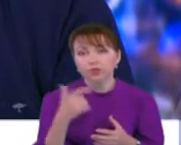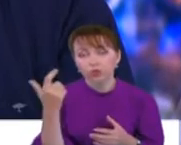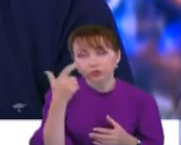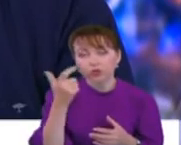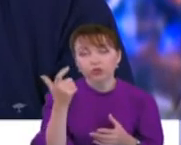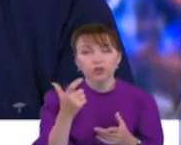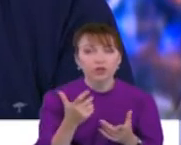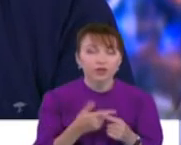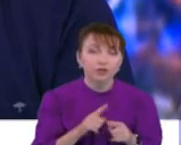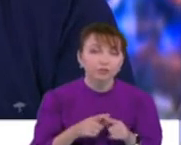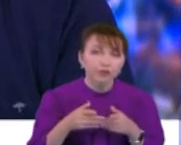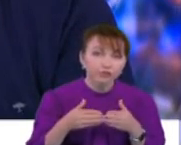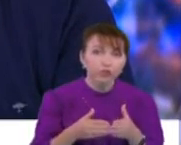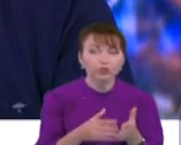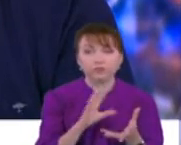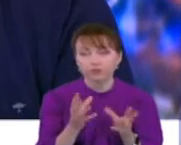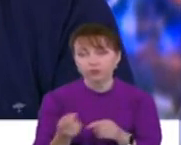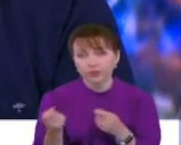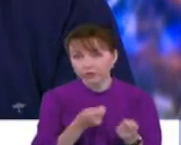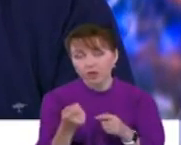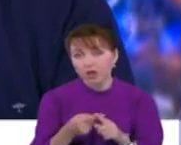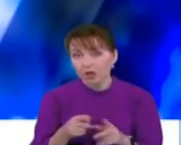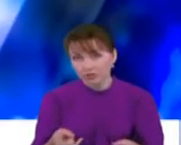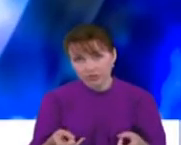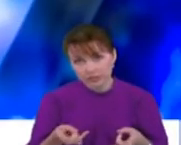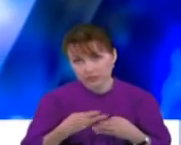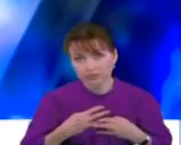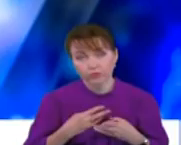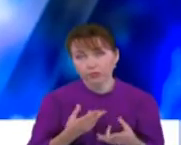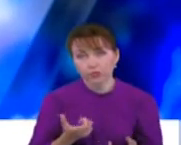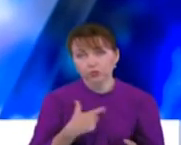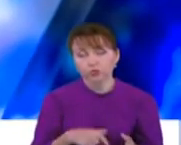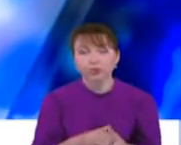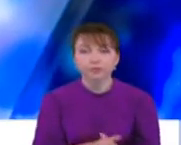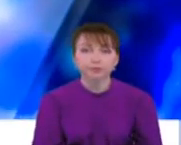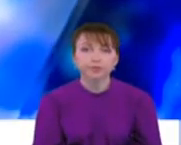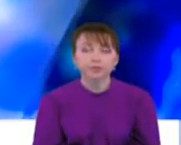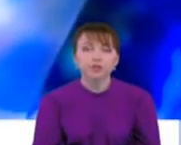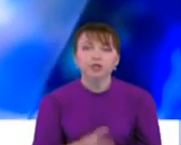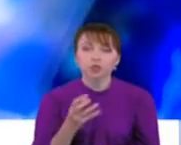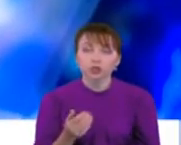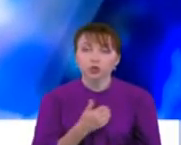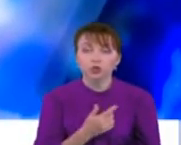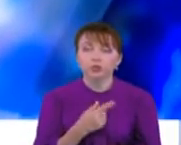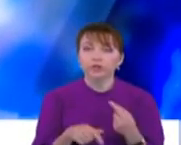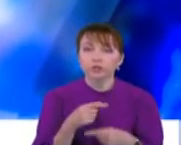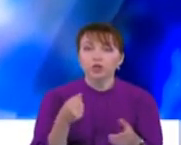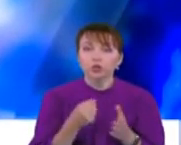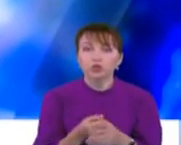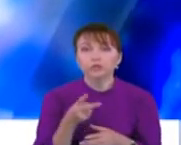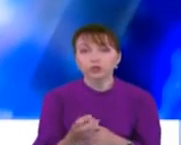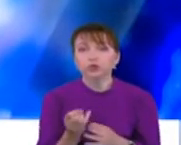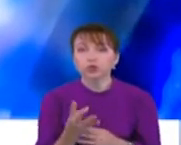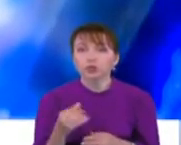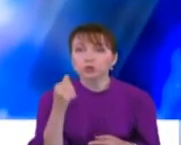яке перевозиться цим судном. Це перше. А друге, я хотів би акцентувати увагу на такий аспект і повернутися все-таки до 2014